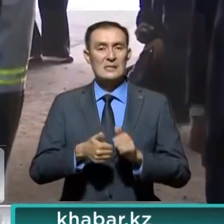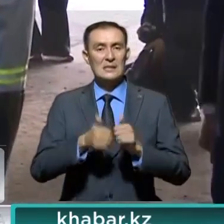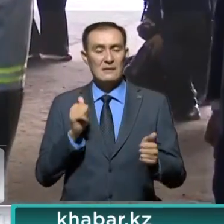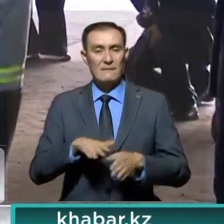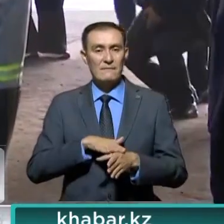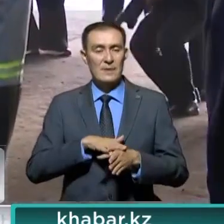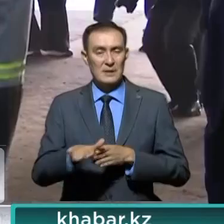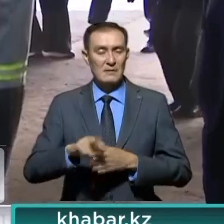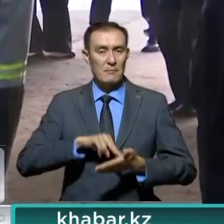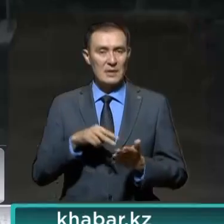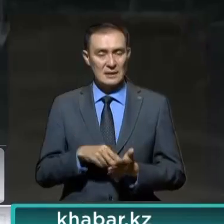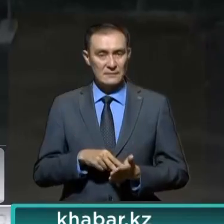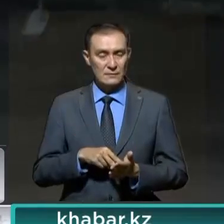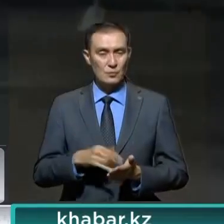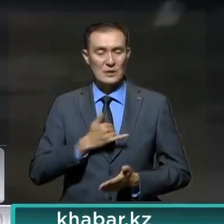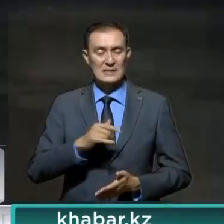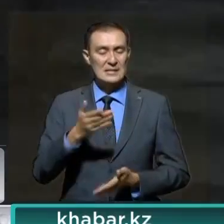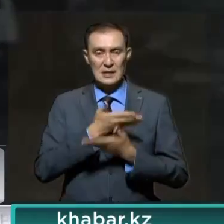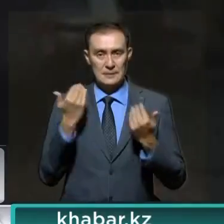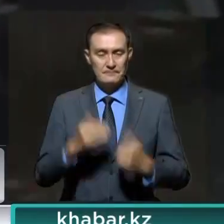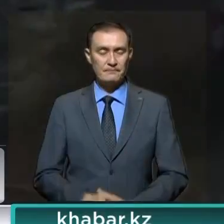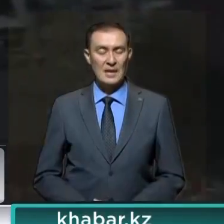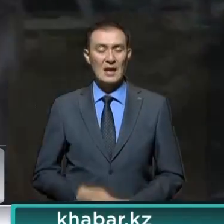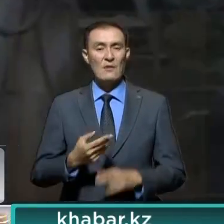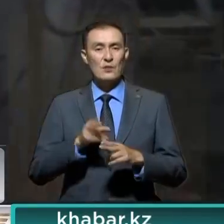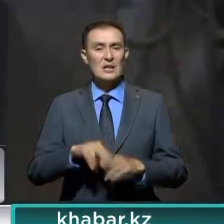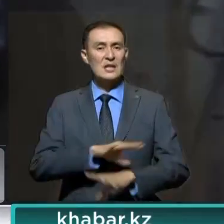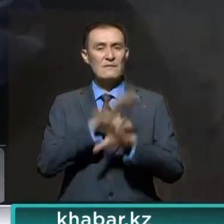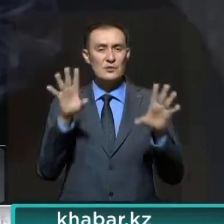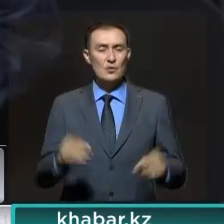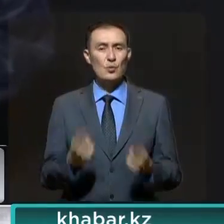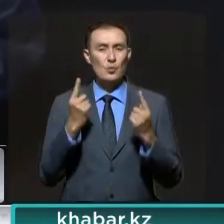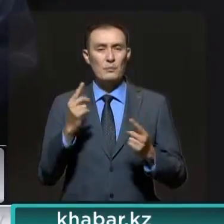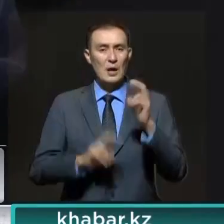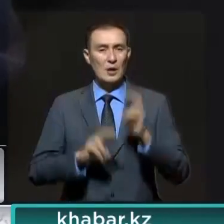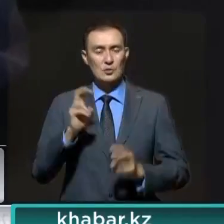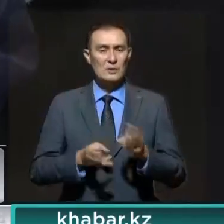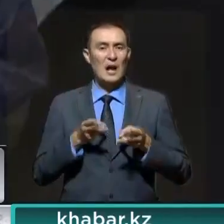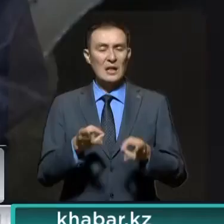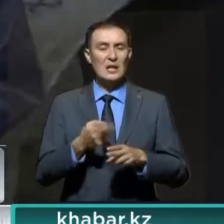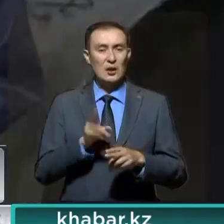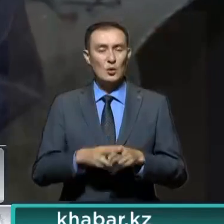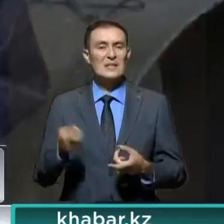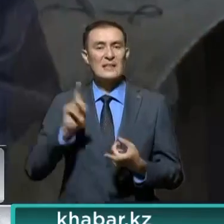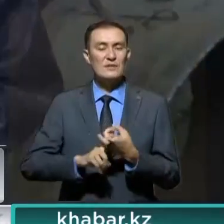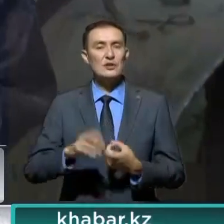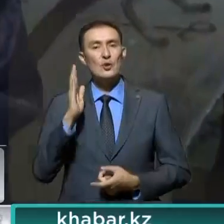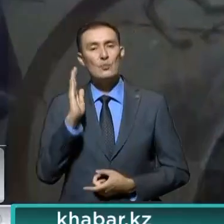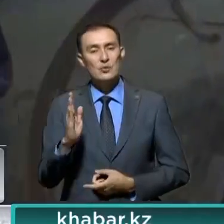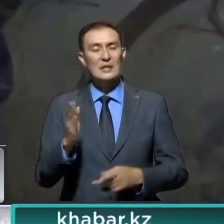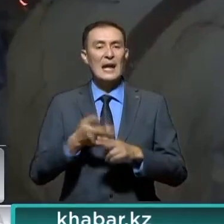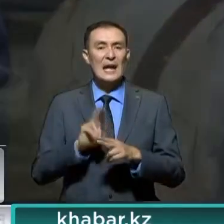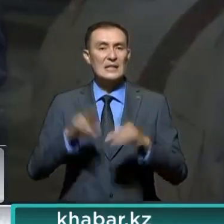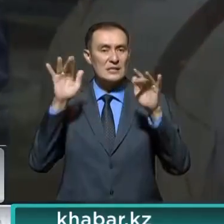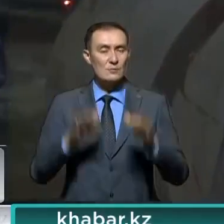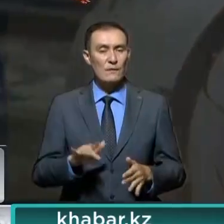реализации запланированных планов нет. Вся эта огромная конструкция котлы, от которой зависит, будет ли этой